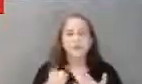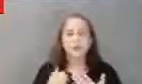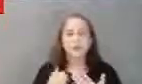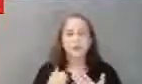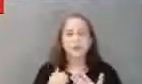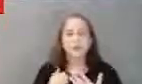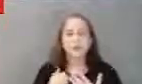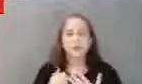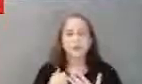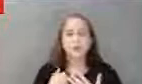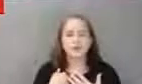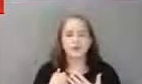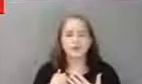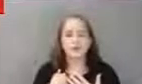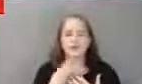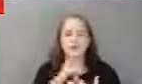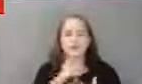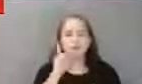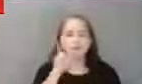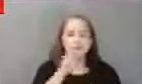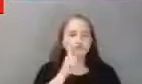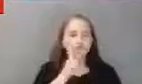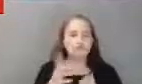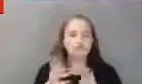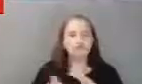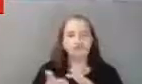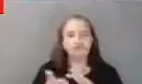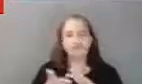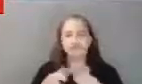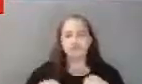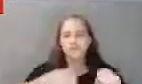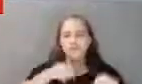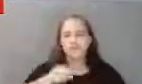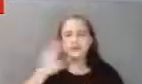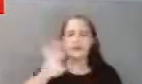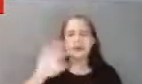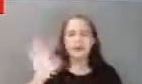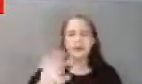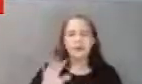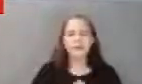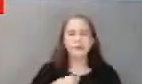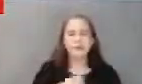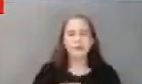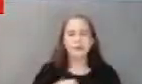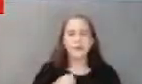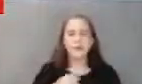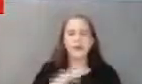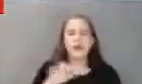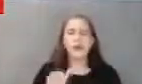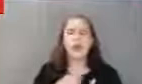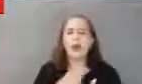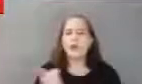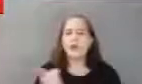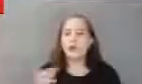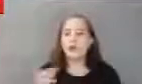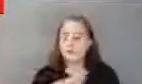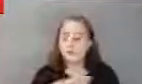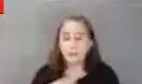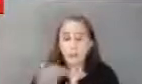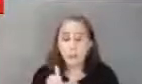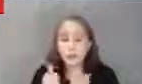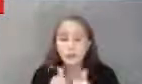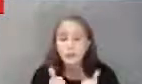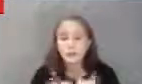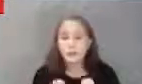ka? Joke. Dahil sasabihin ko lang na bilang isang biker, laking tulong talaga ng mga bike lanes. Lalo ngayong may kinakaharap